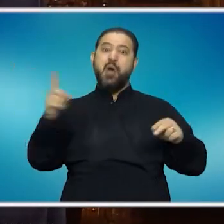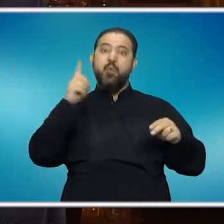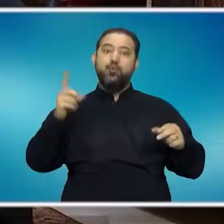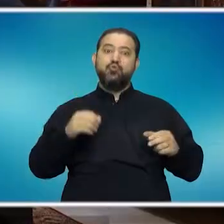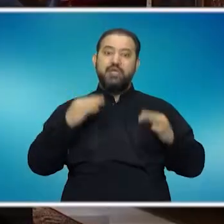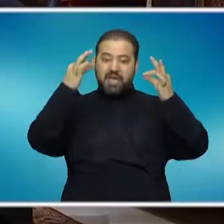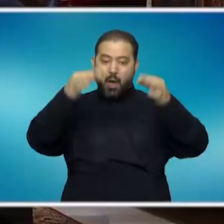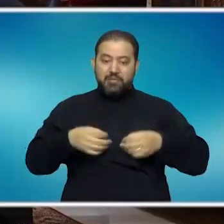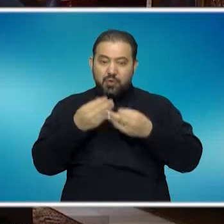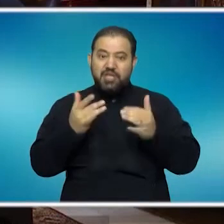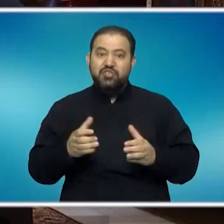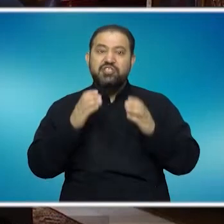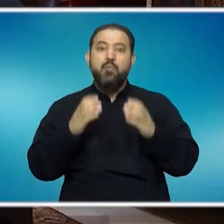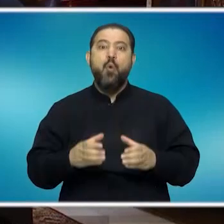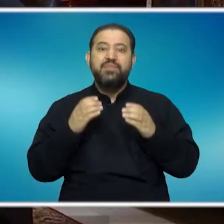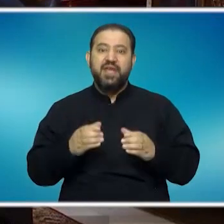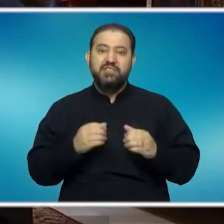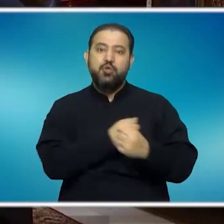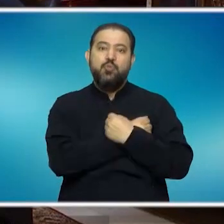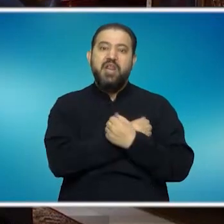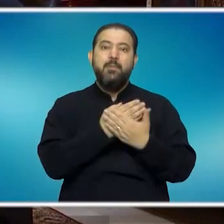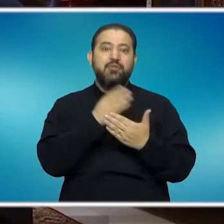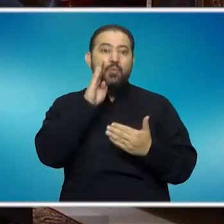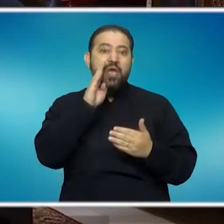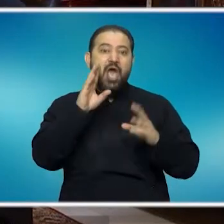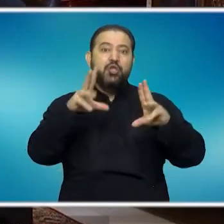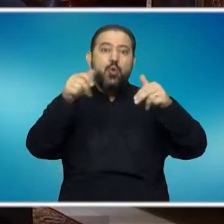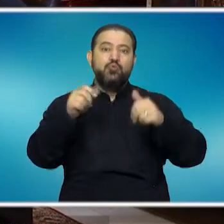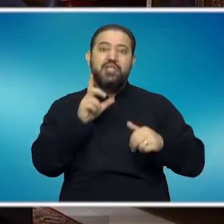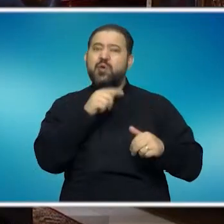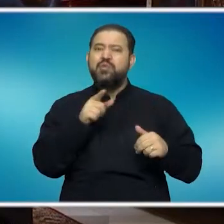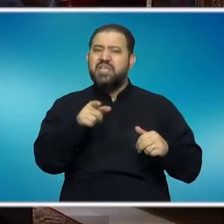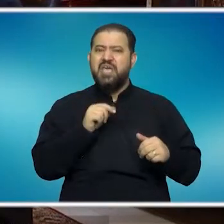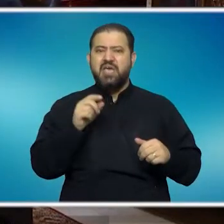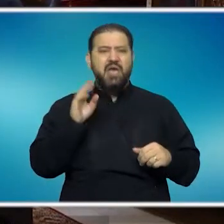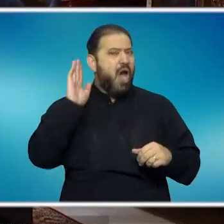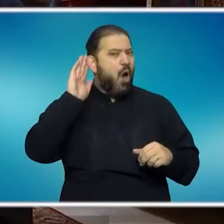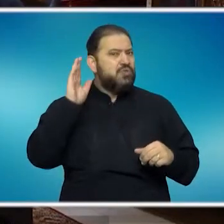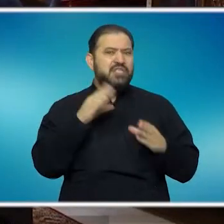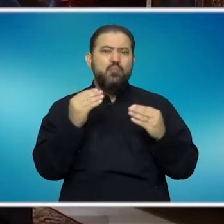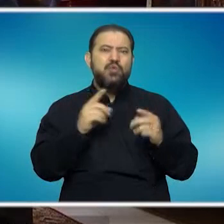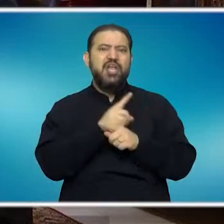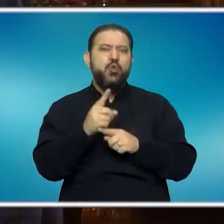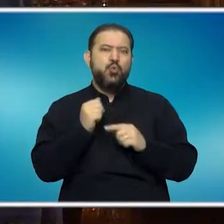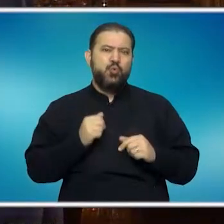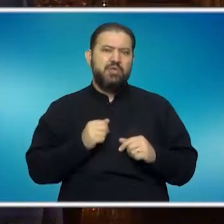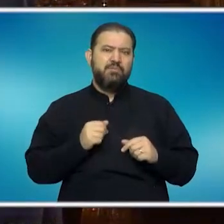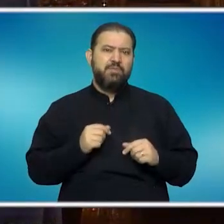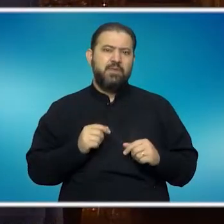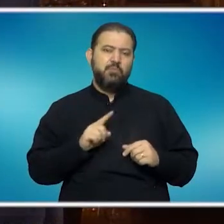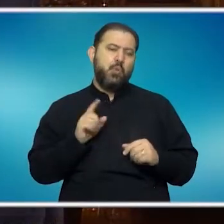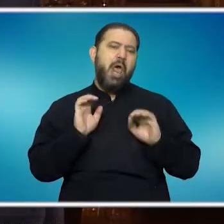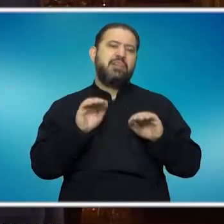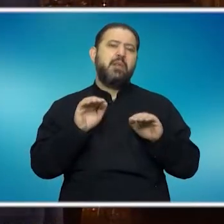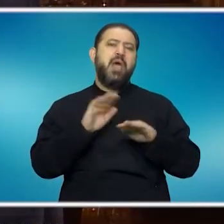toate tainele, chiar Sfinții Apostoli au aflat unele lucruri de la Maica Domnului. De unde? Că e ușor de înțeles că nu